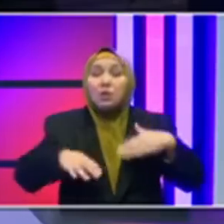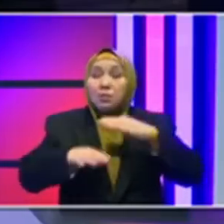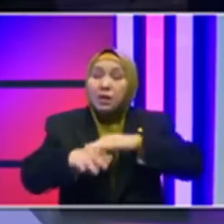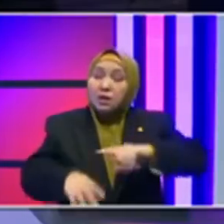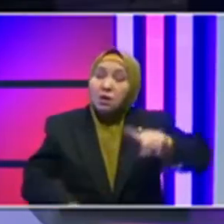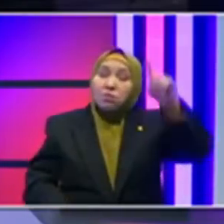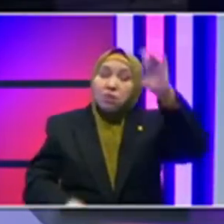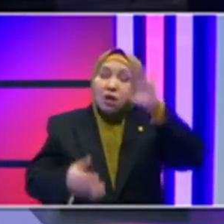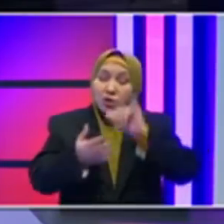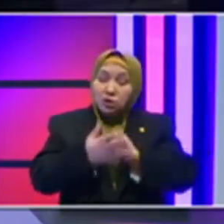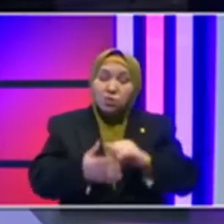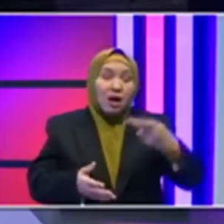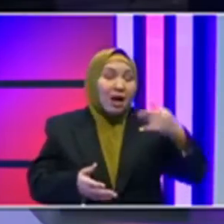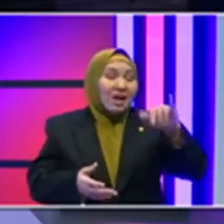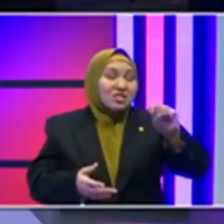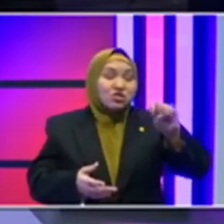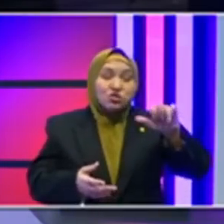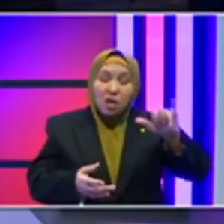itu